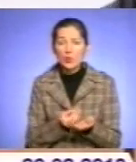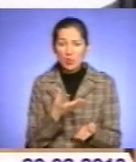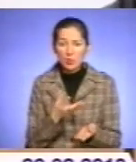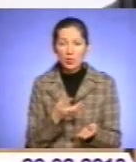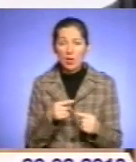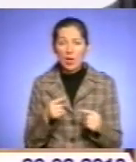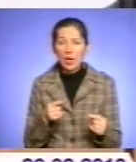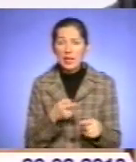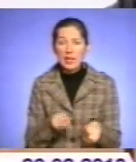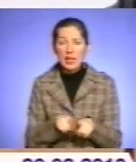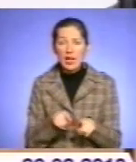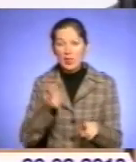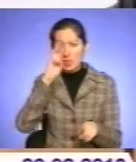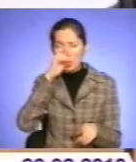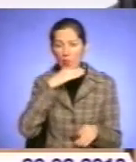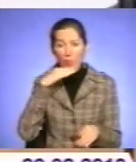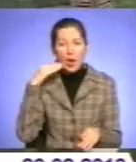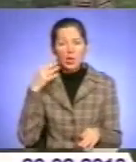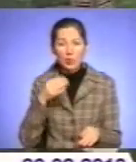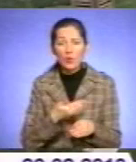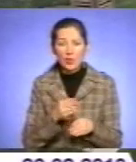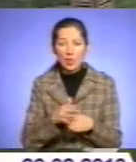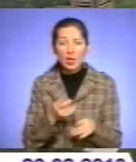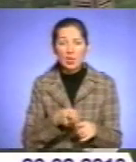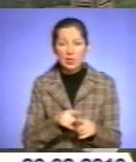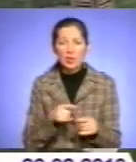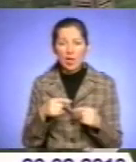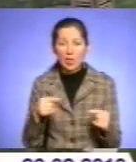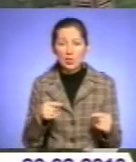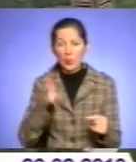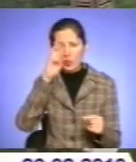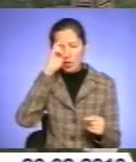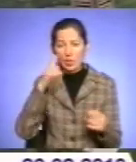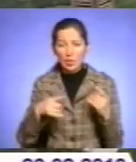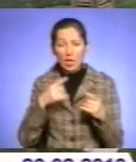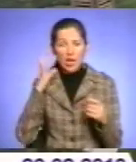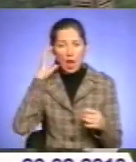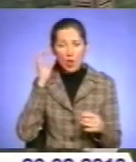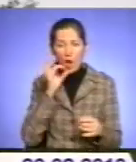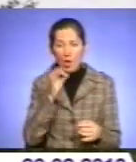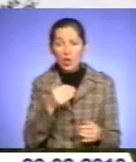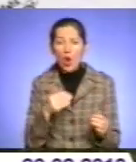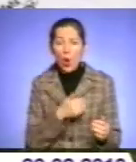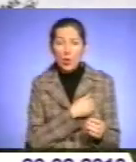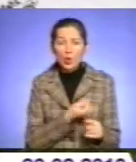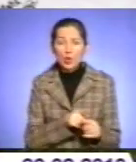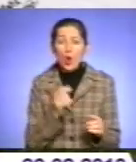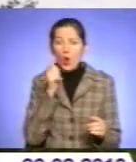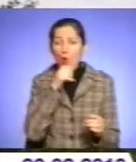не так держава багато виділяє на ці цінності речі. У Держкомтелерадіо заявляють, прагнуть цього року зберегти здобуте.